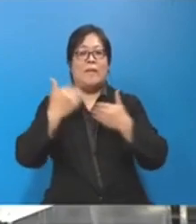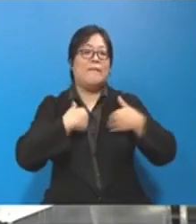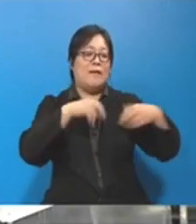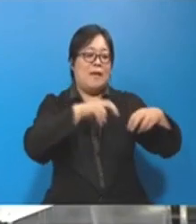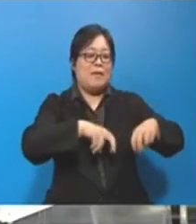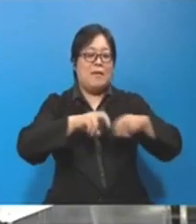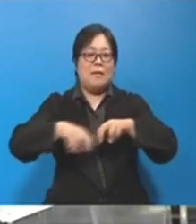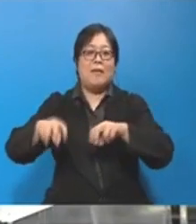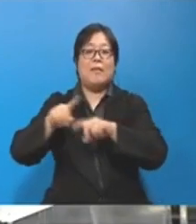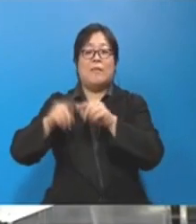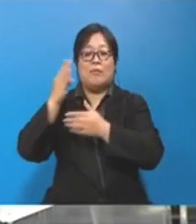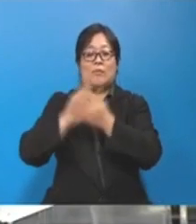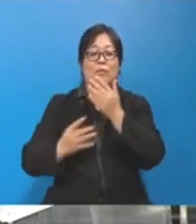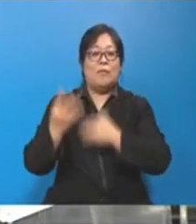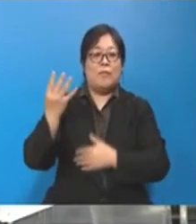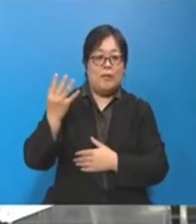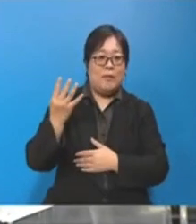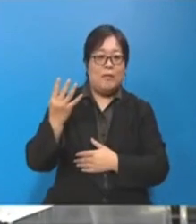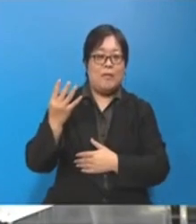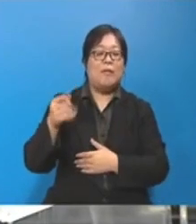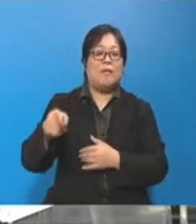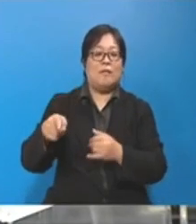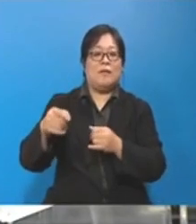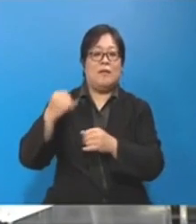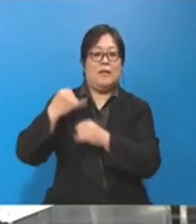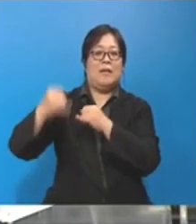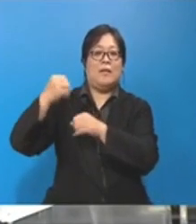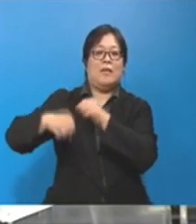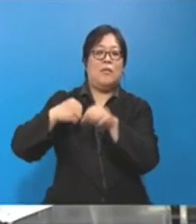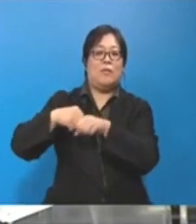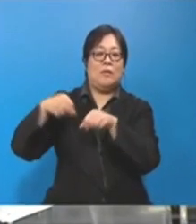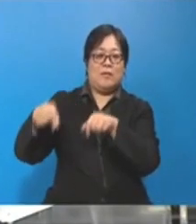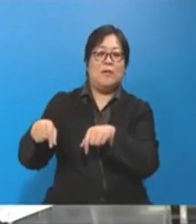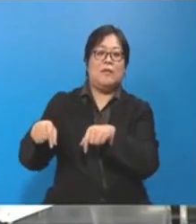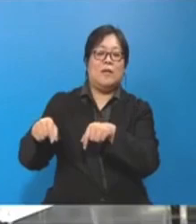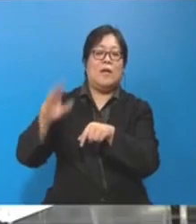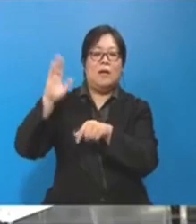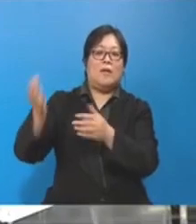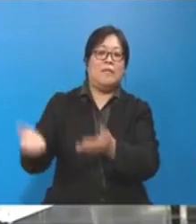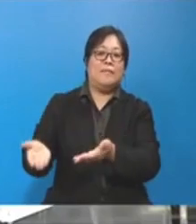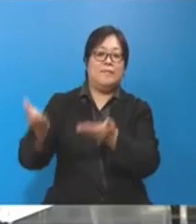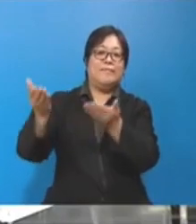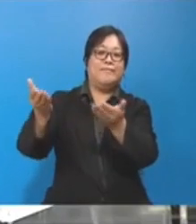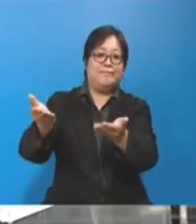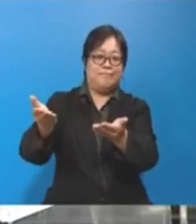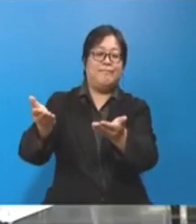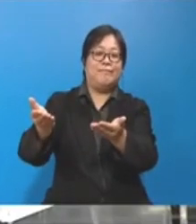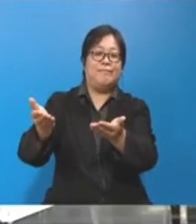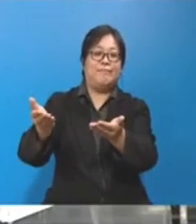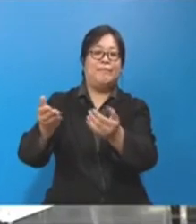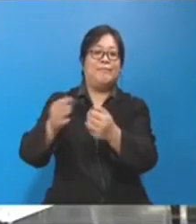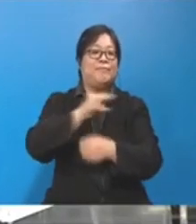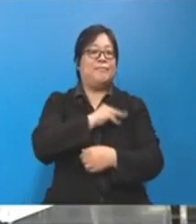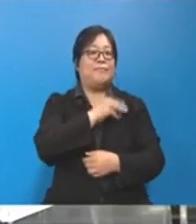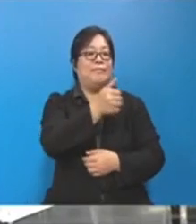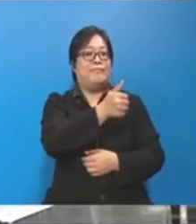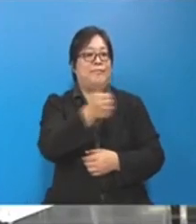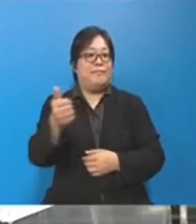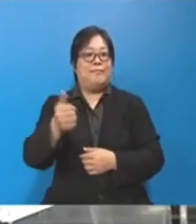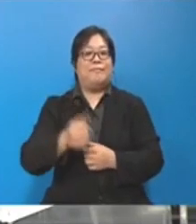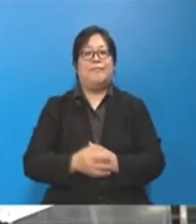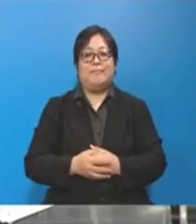cuma untuk suku yang keempat nih end of this saya lebih tebel up to the dengan identitas kabinet